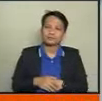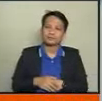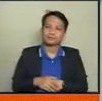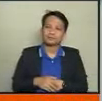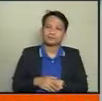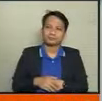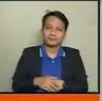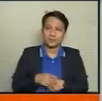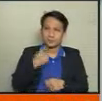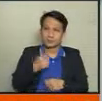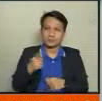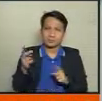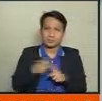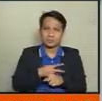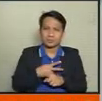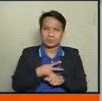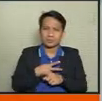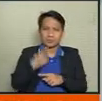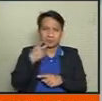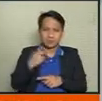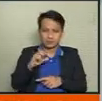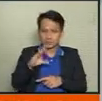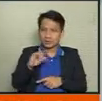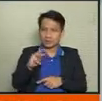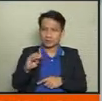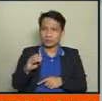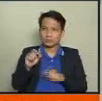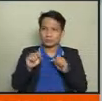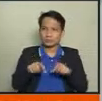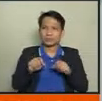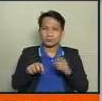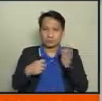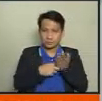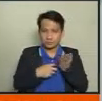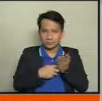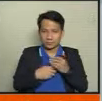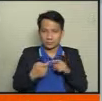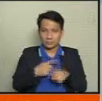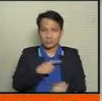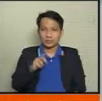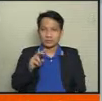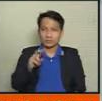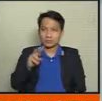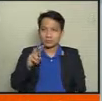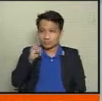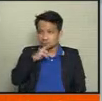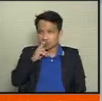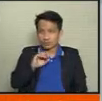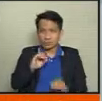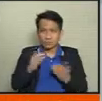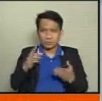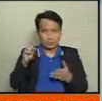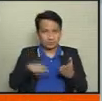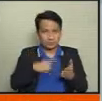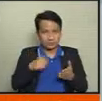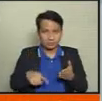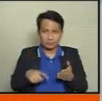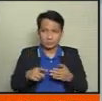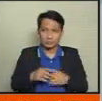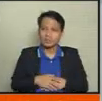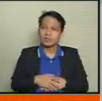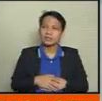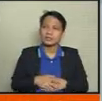Justine, totoo bang may nabiktima pa ng mga scammer dyan na nagbebenta di umano ng ticket pa Visayas kahit kanselado na ang mga